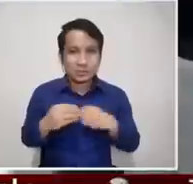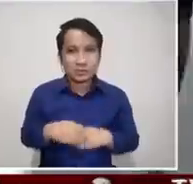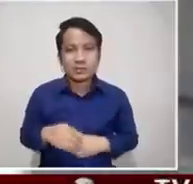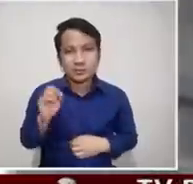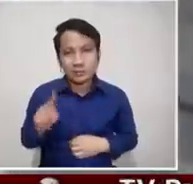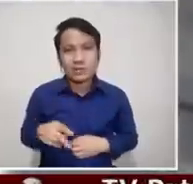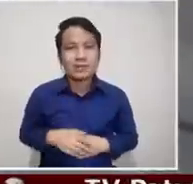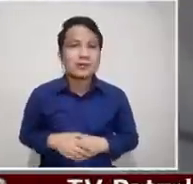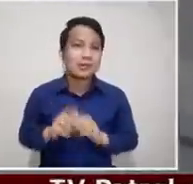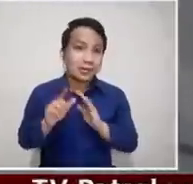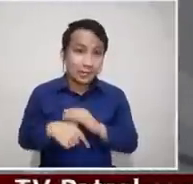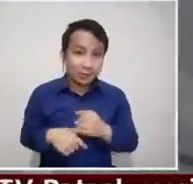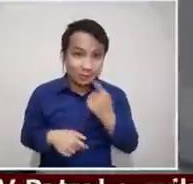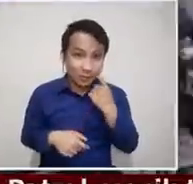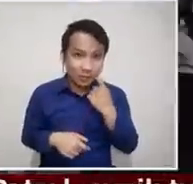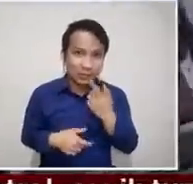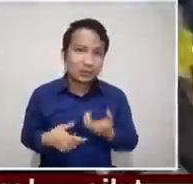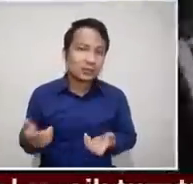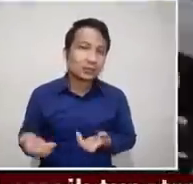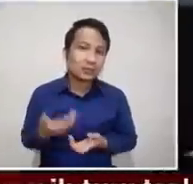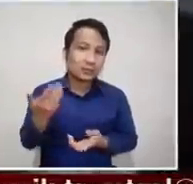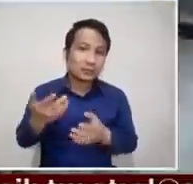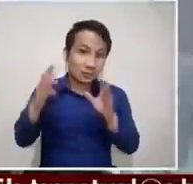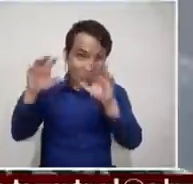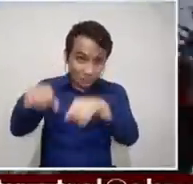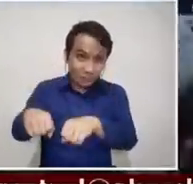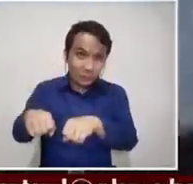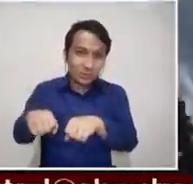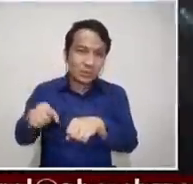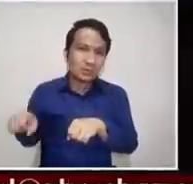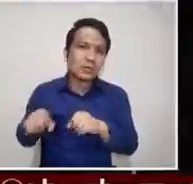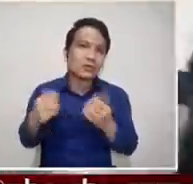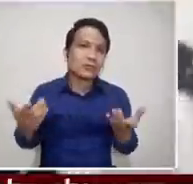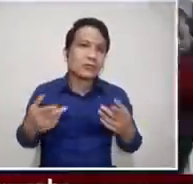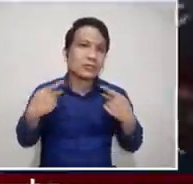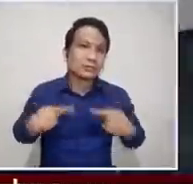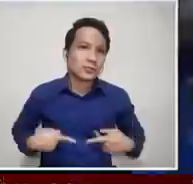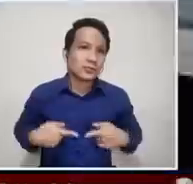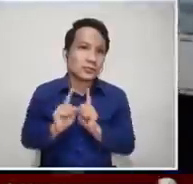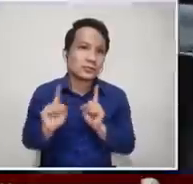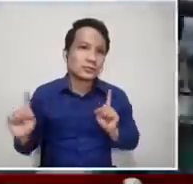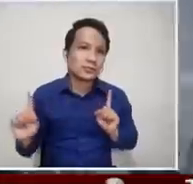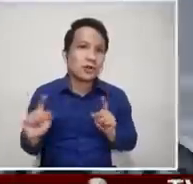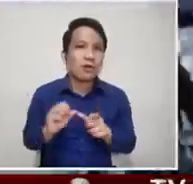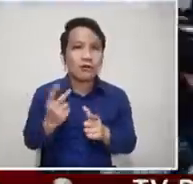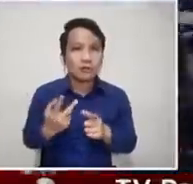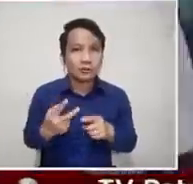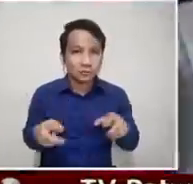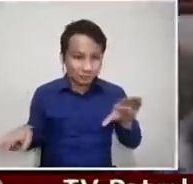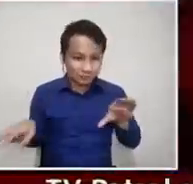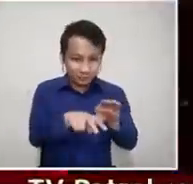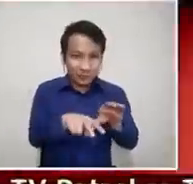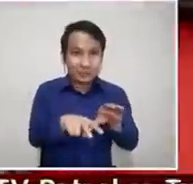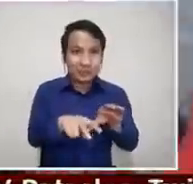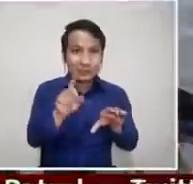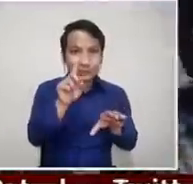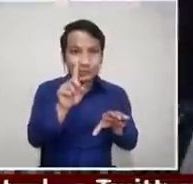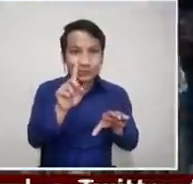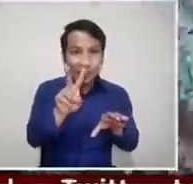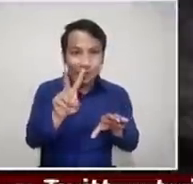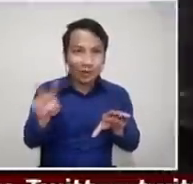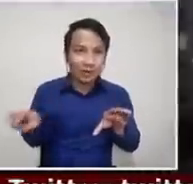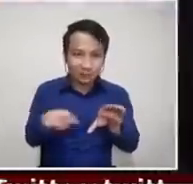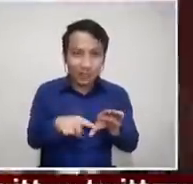Kaninang umaga, huli rin ang mga tricycle na walang physical distancing o may dalawa o higit pang pasahero.